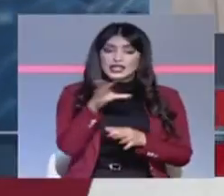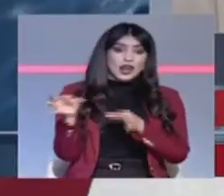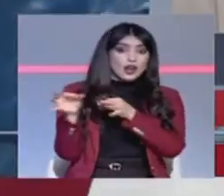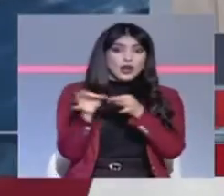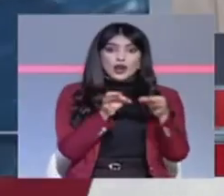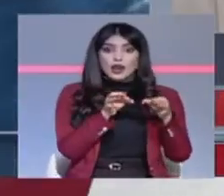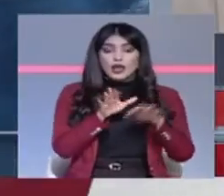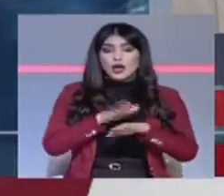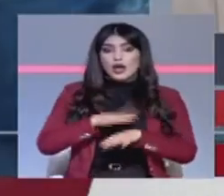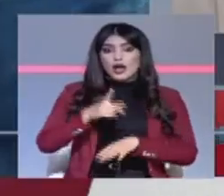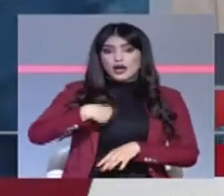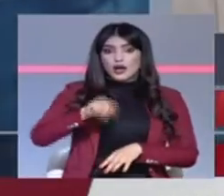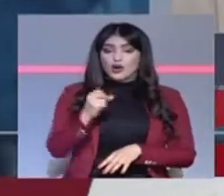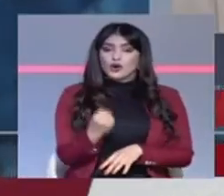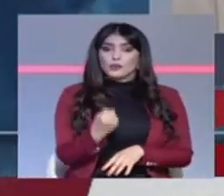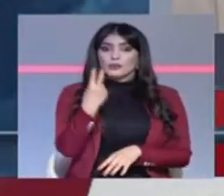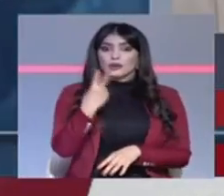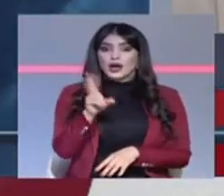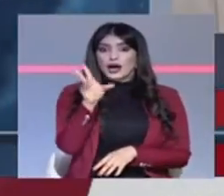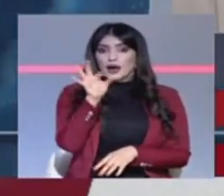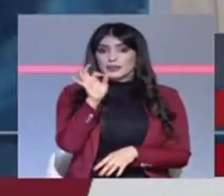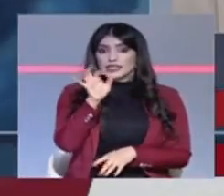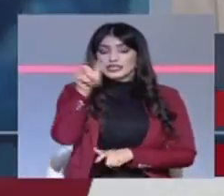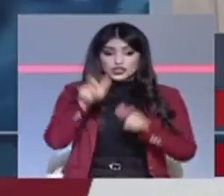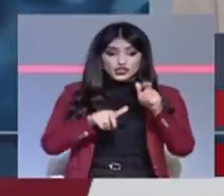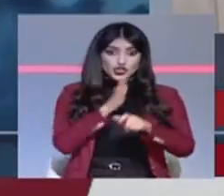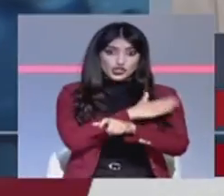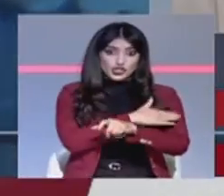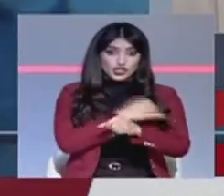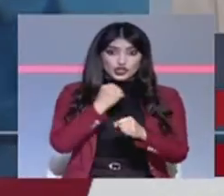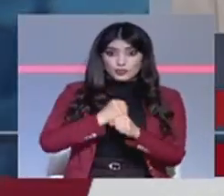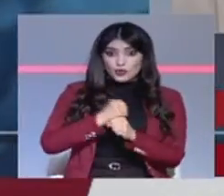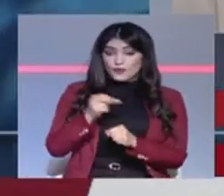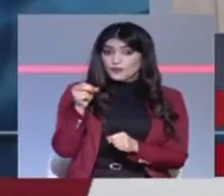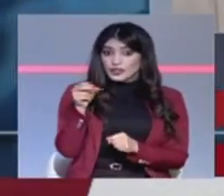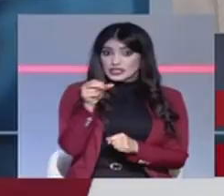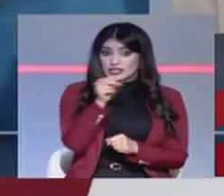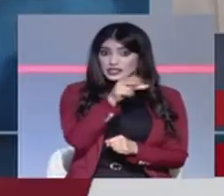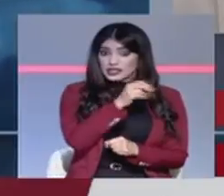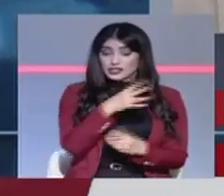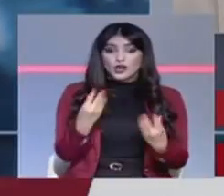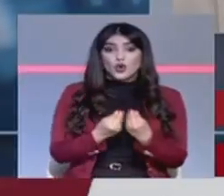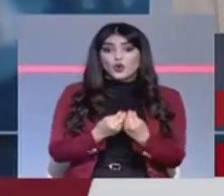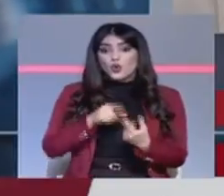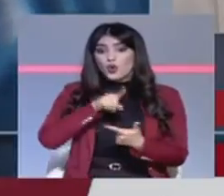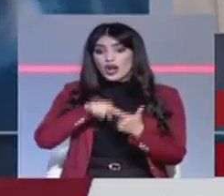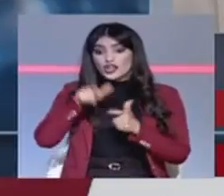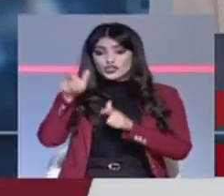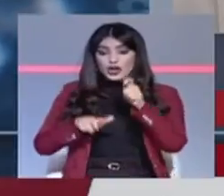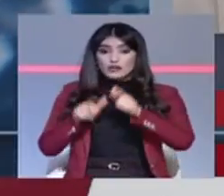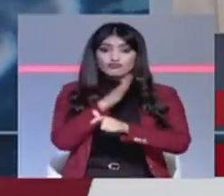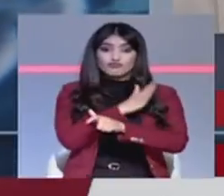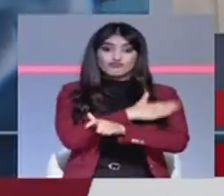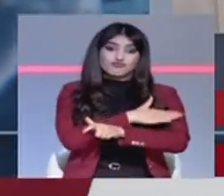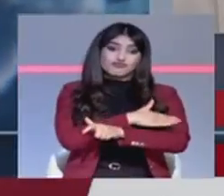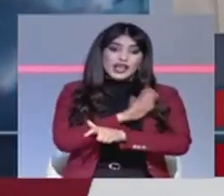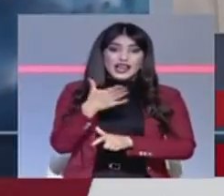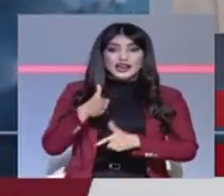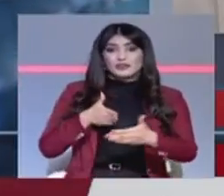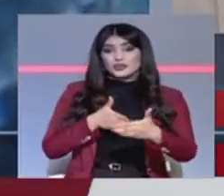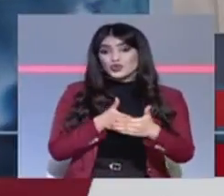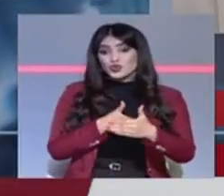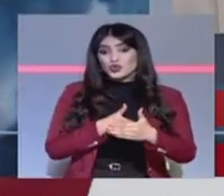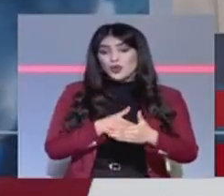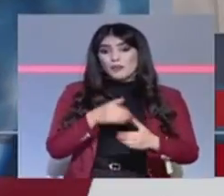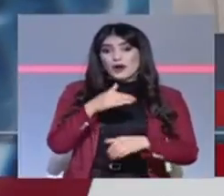يشمل الفا ومائتين وخمسين من العاملين في القطاع السياحي والمحللين على البطاله الفنيه على غرار العام